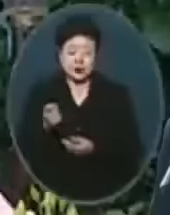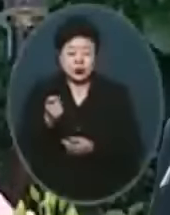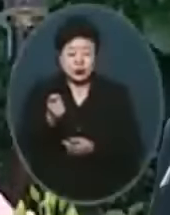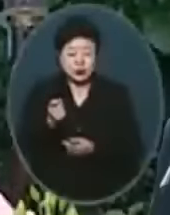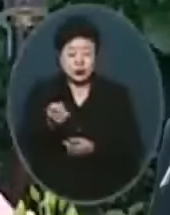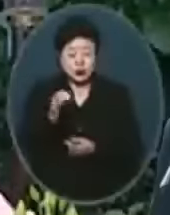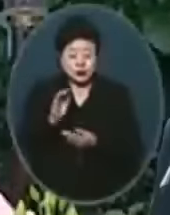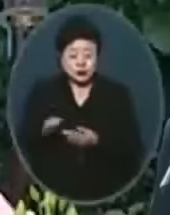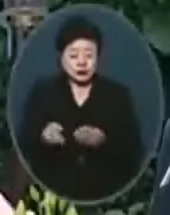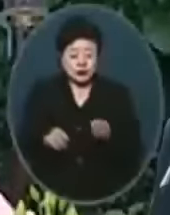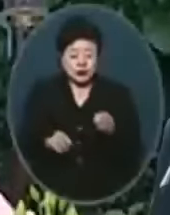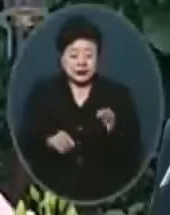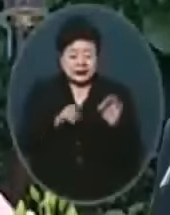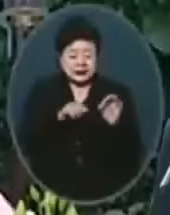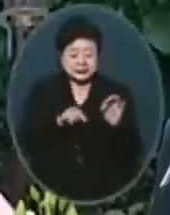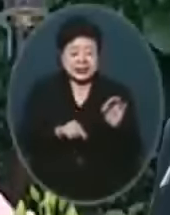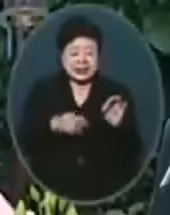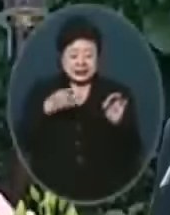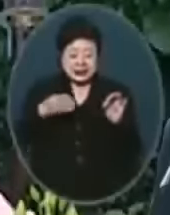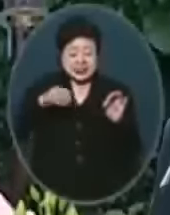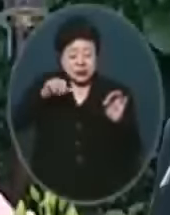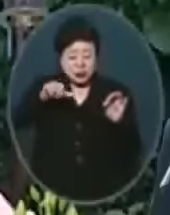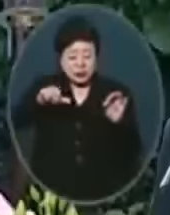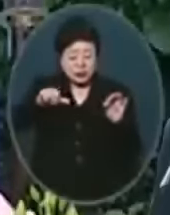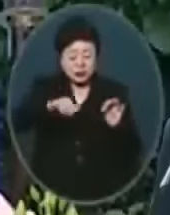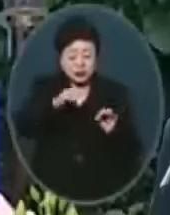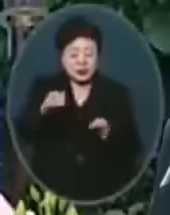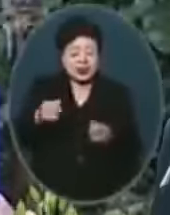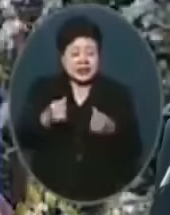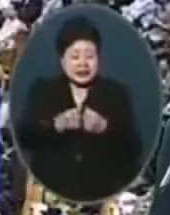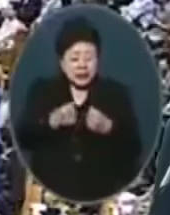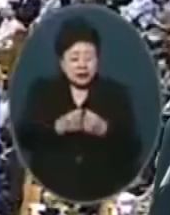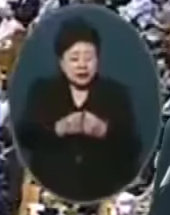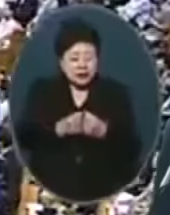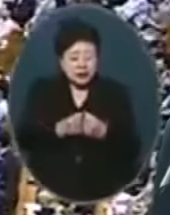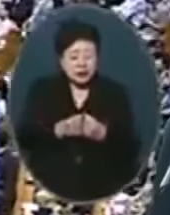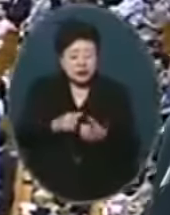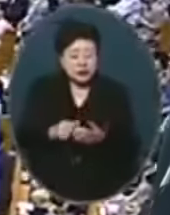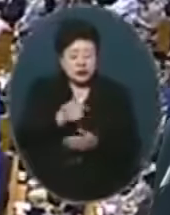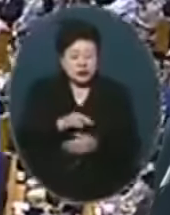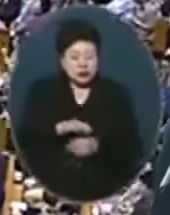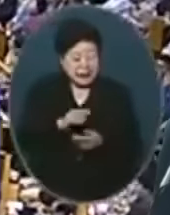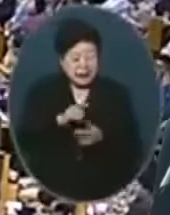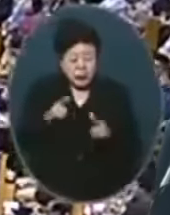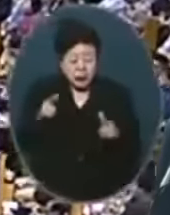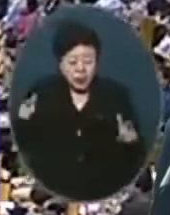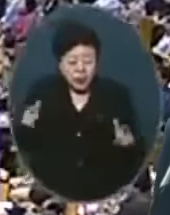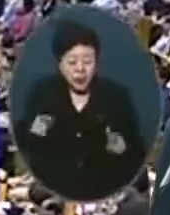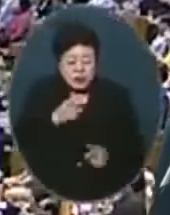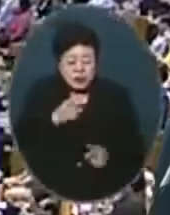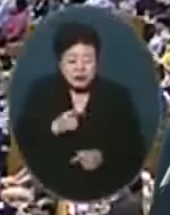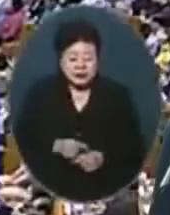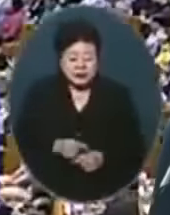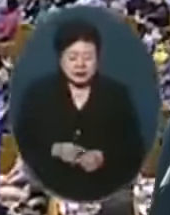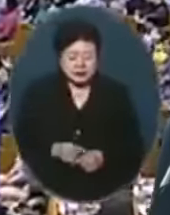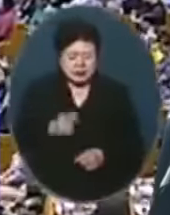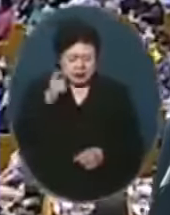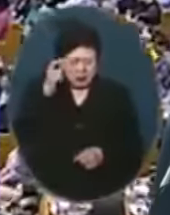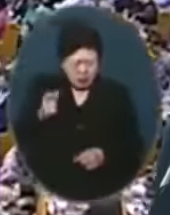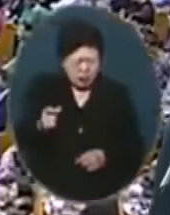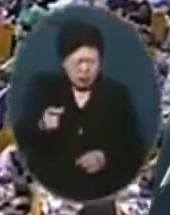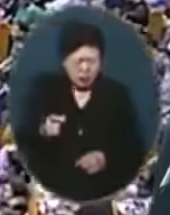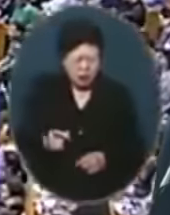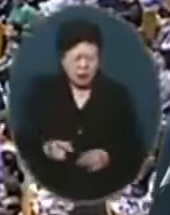고린도 후서 10장 4절로 5절은 우리의 싸우는 무기는 육신에 속한 것이 아니요 오직 어떠한 견고한